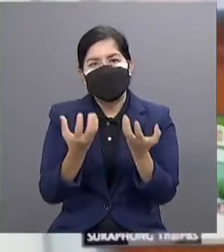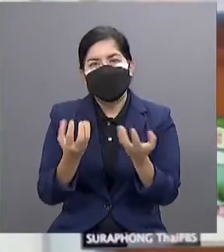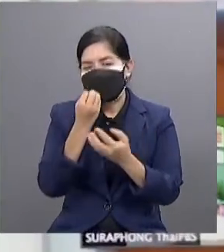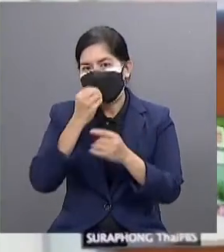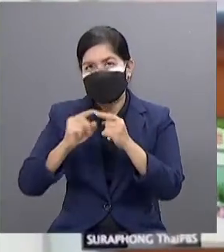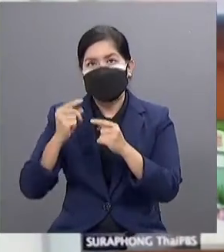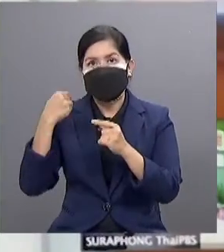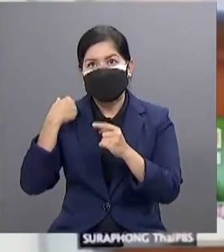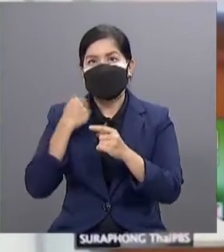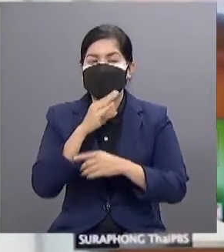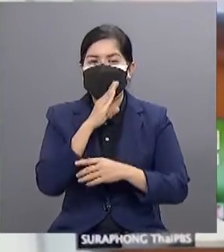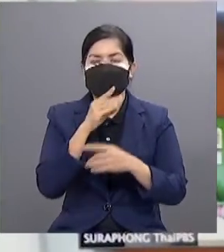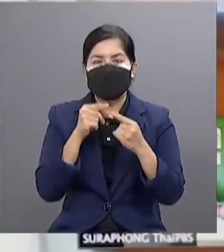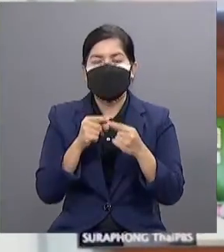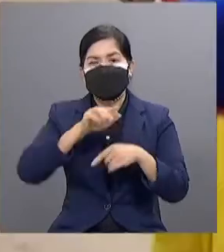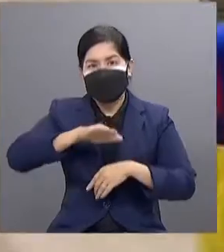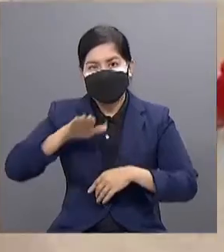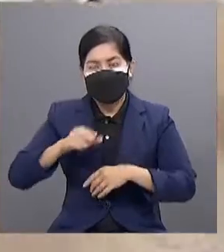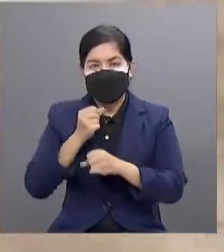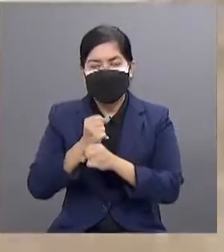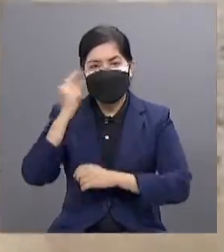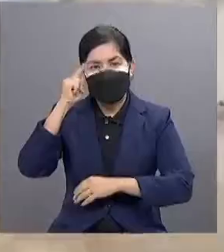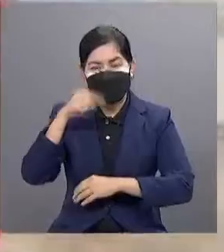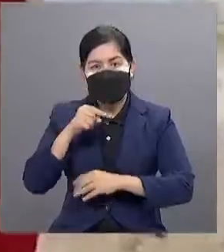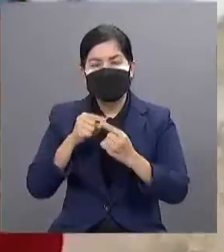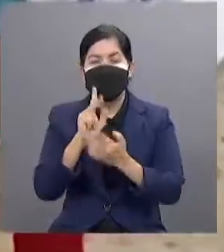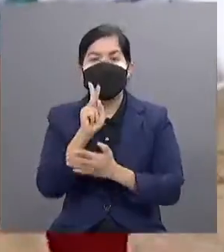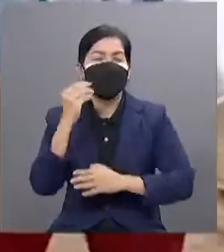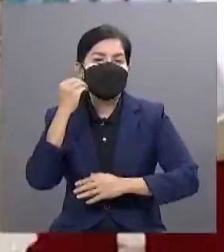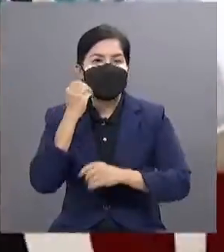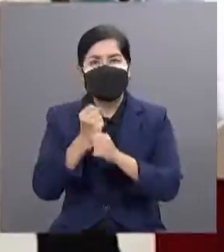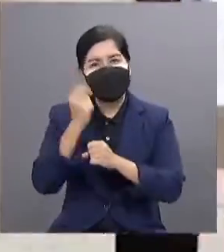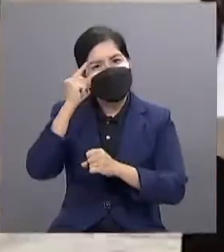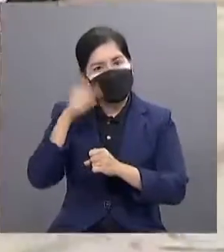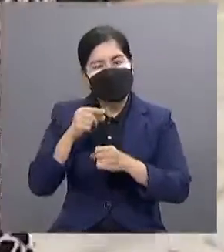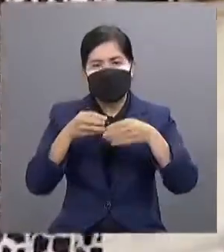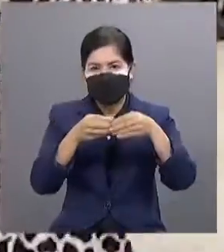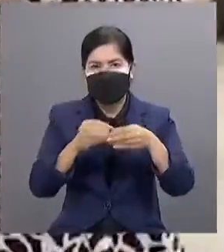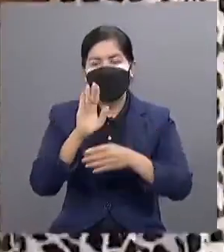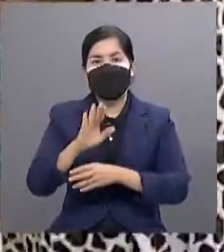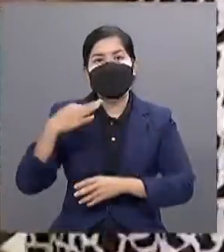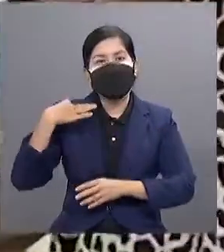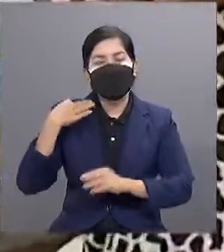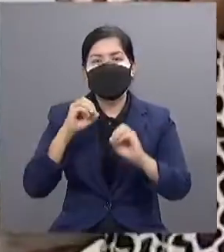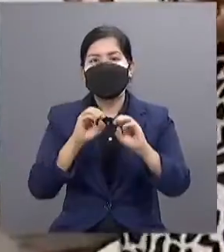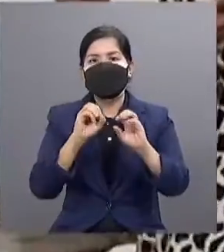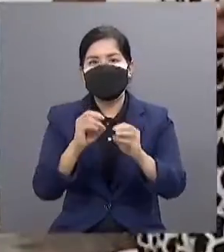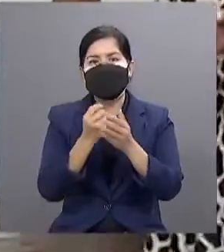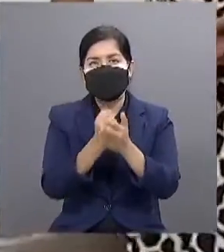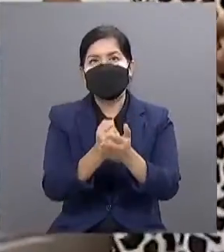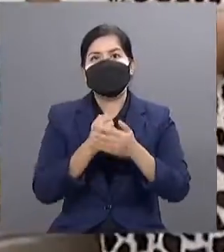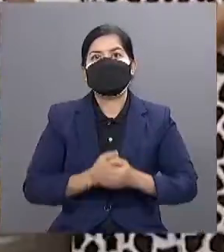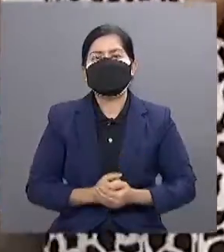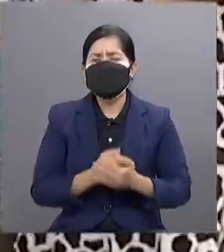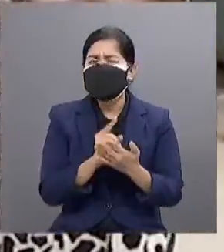ก็จะมีจิตอาสาที่พี่สอนการบ้านให้เด็กด้วยดีใจไหมดีใจจะต้องช่วยอีกนานเท่าไหร่